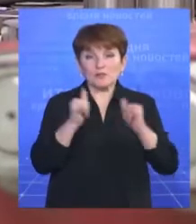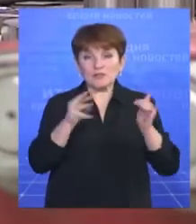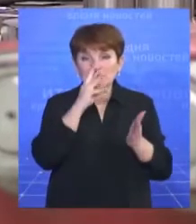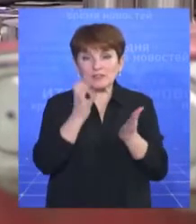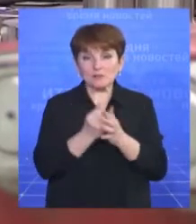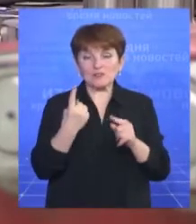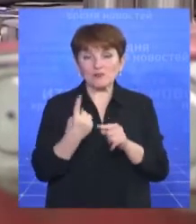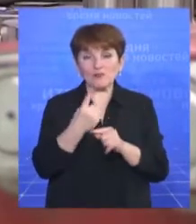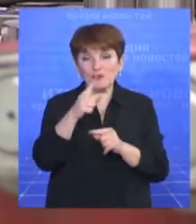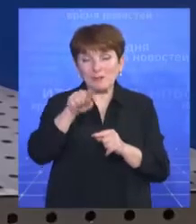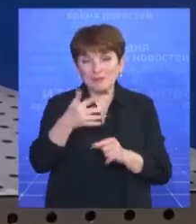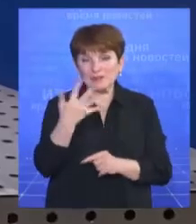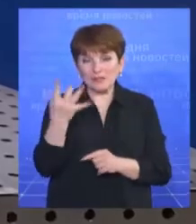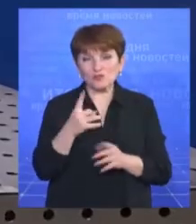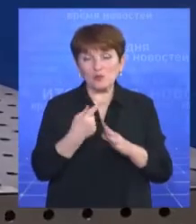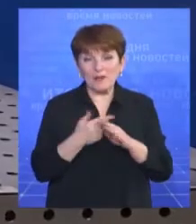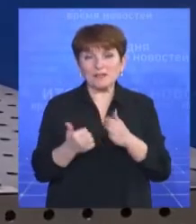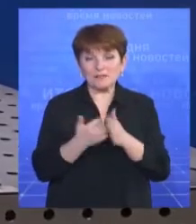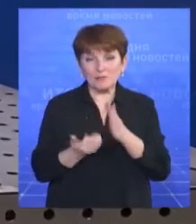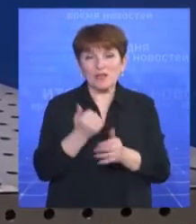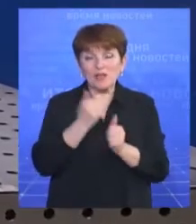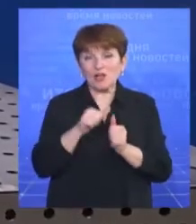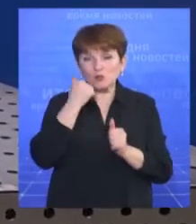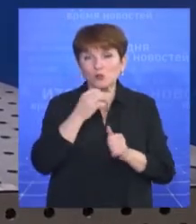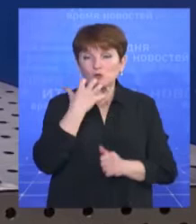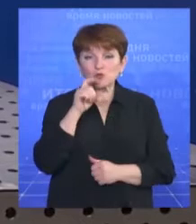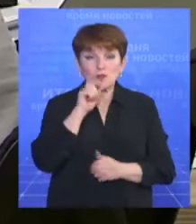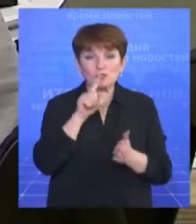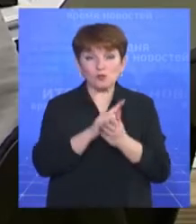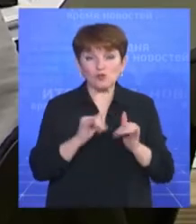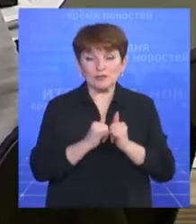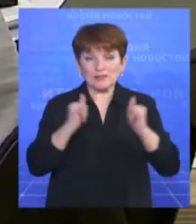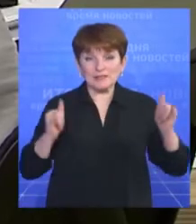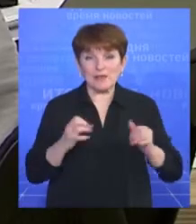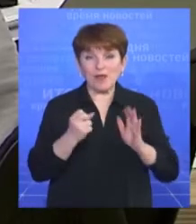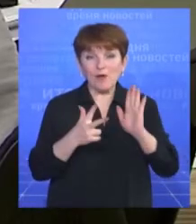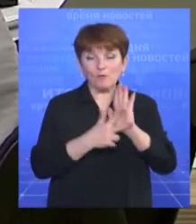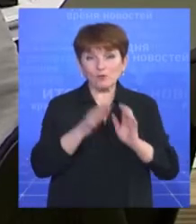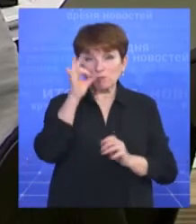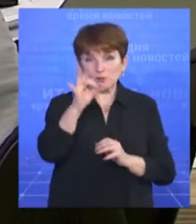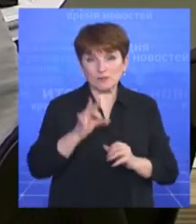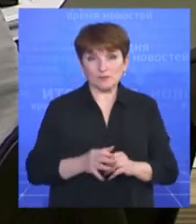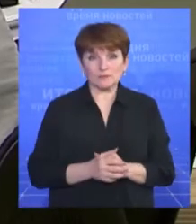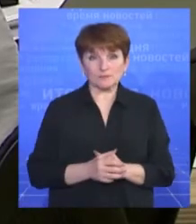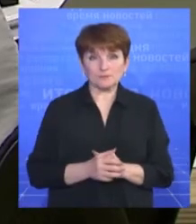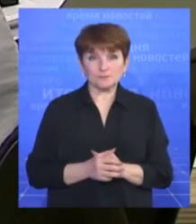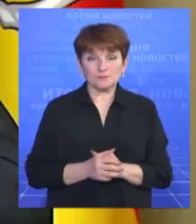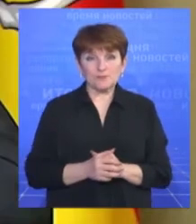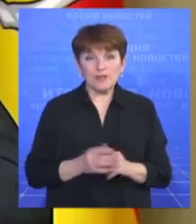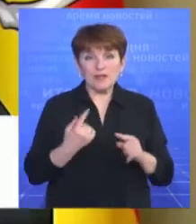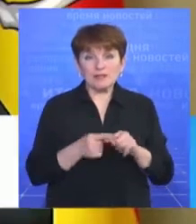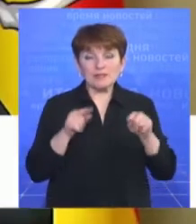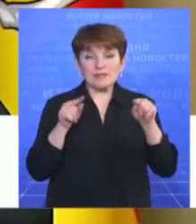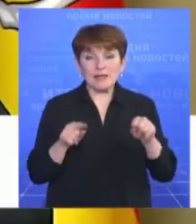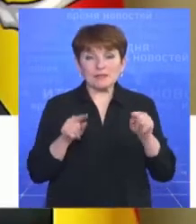вырасти зарплаты в 1,5 раза. Чтобы этого добиться, ежегодно доход южноуральцев должен расти на 8%.